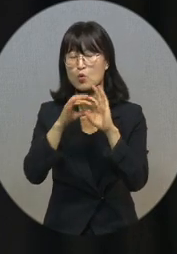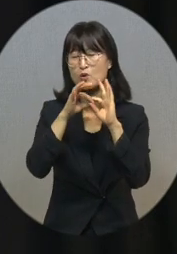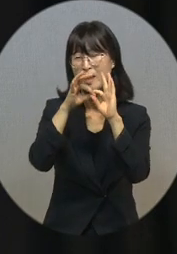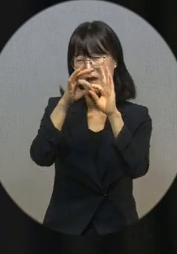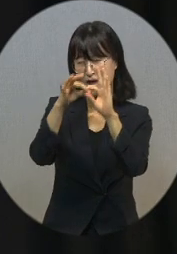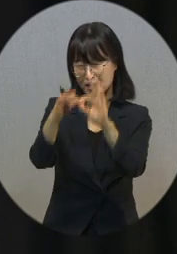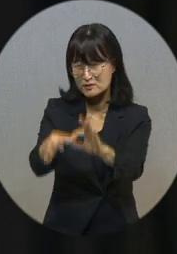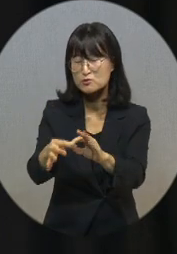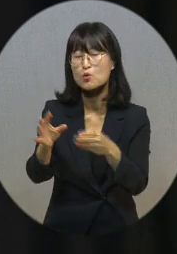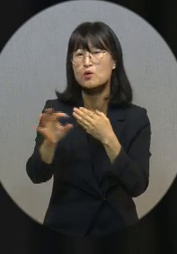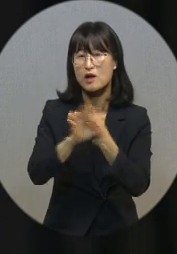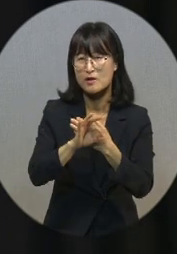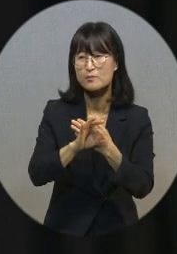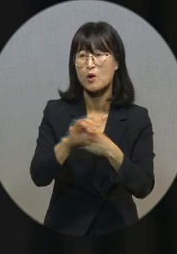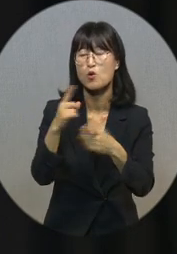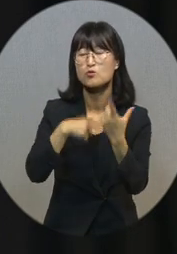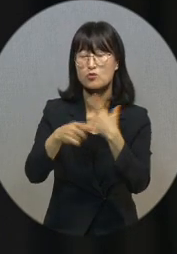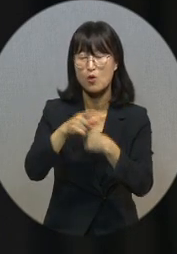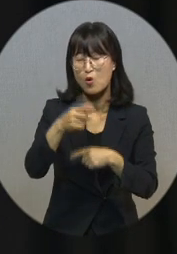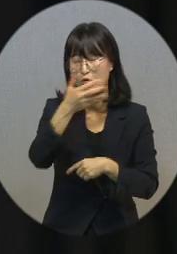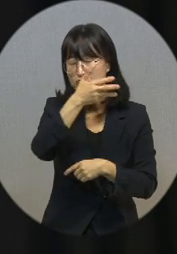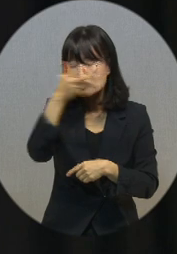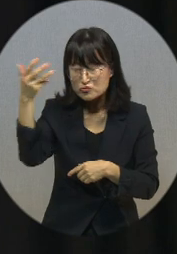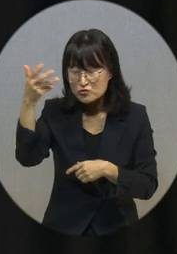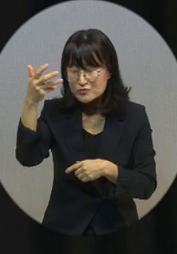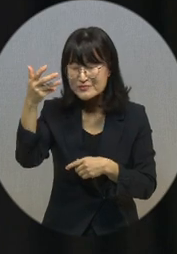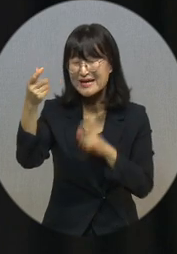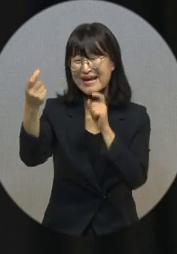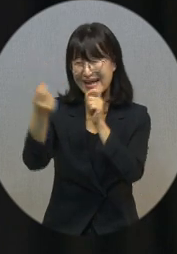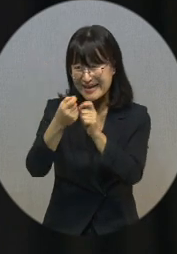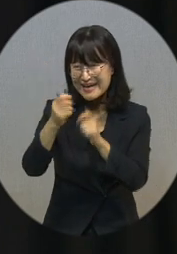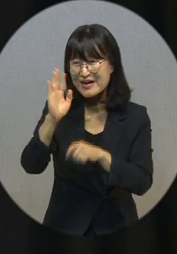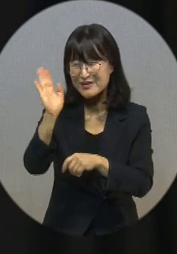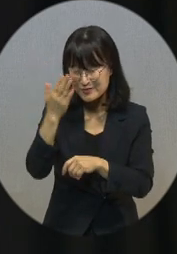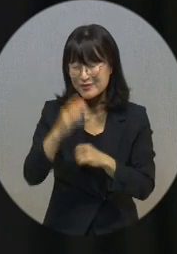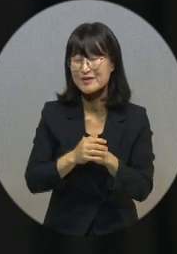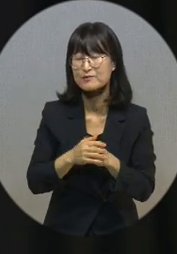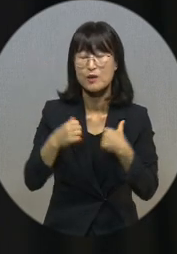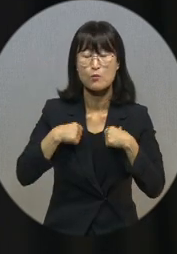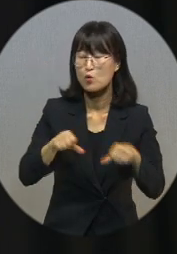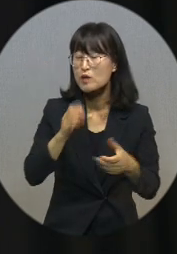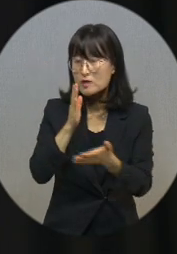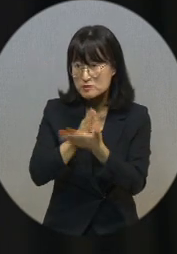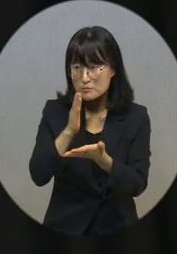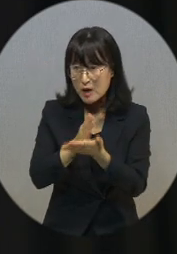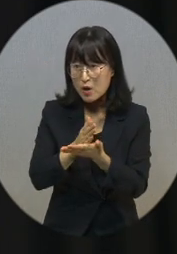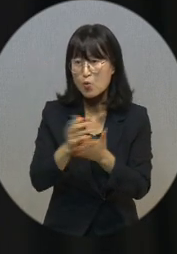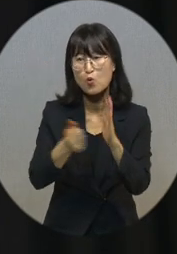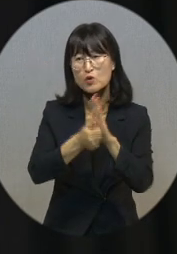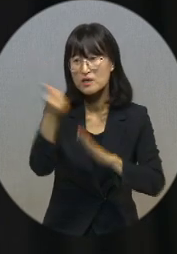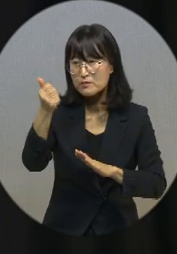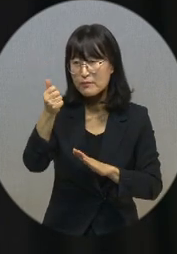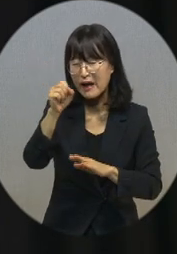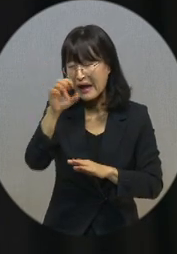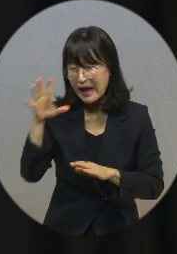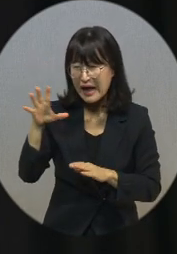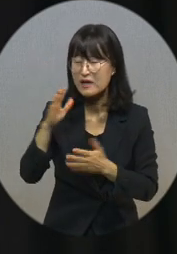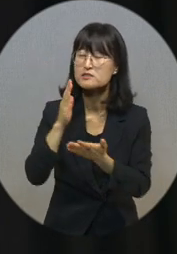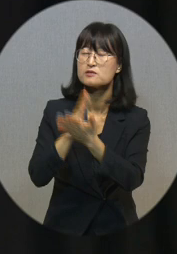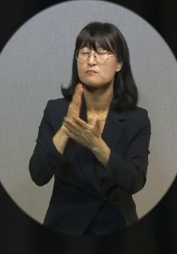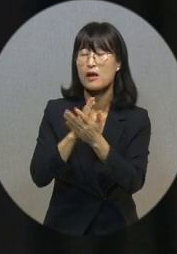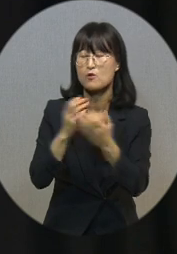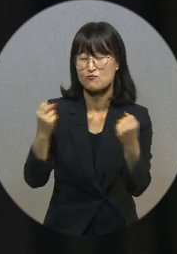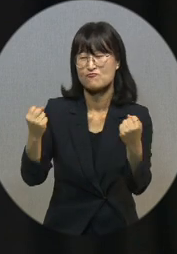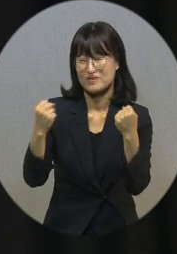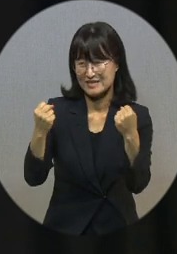가까이 다가올 수 있다. 그래서 포기하지 말고 희망을 잃지 말고 어려운 상황에서도 같이 힘냈으면